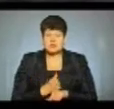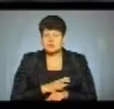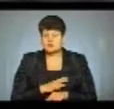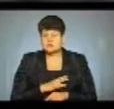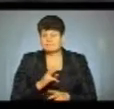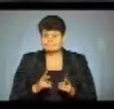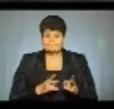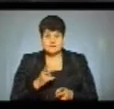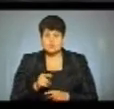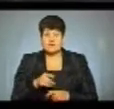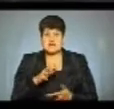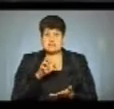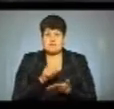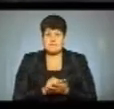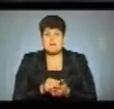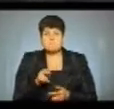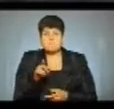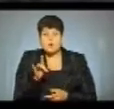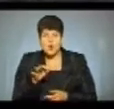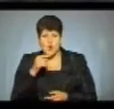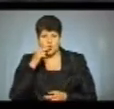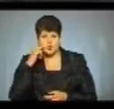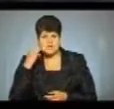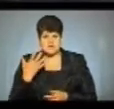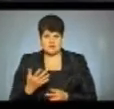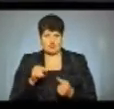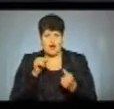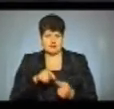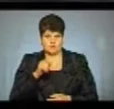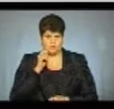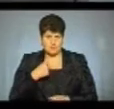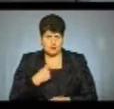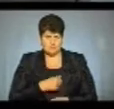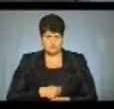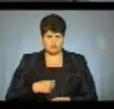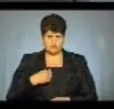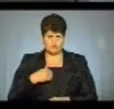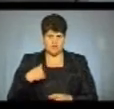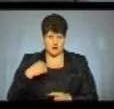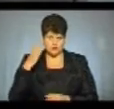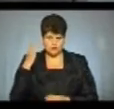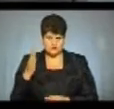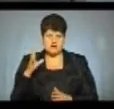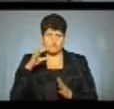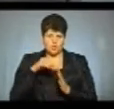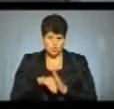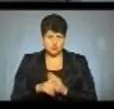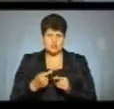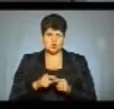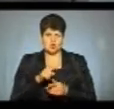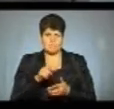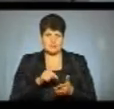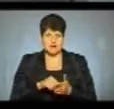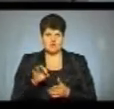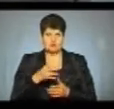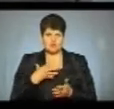що я займаю проросійську позицію і антиукраїнську. Звичайно, що мене це обурило. Я проголосував за включення цього питання про